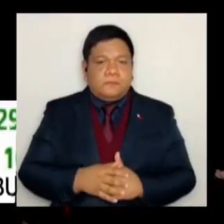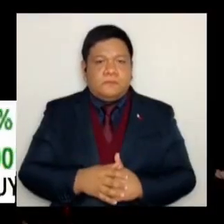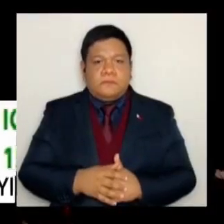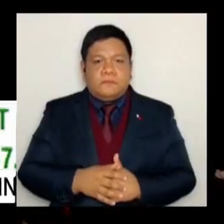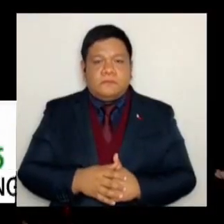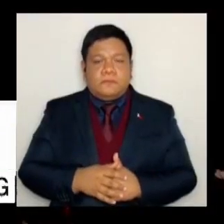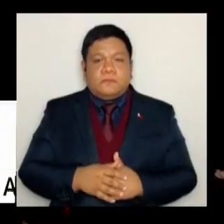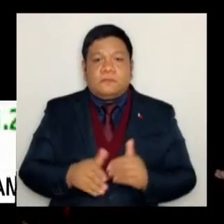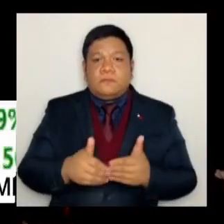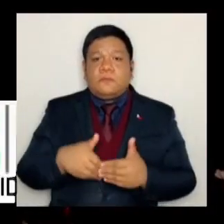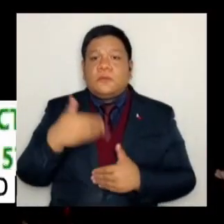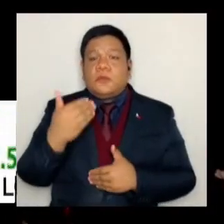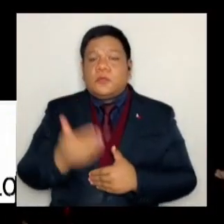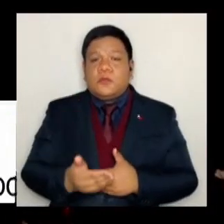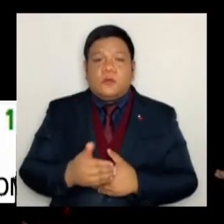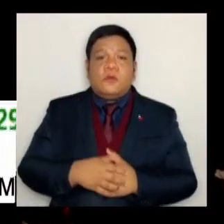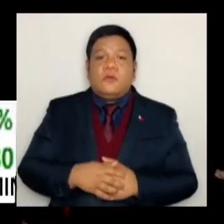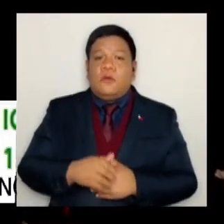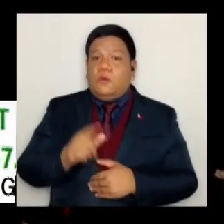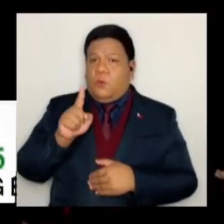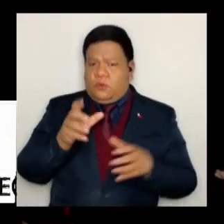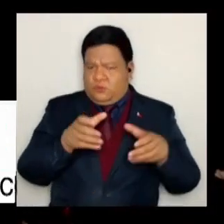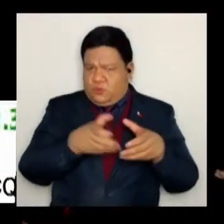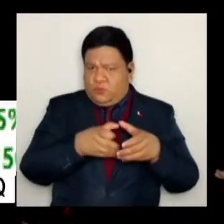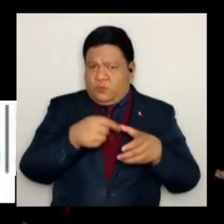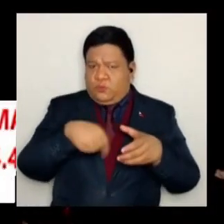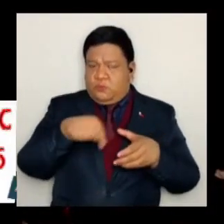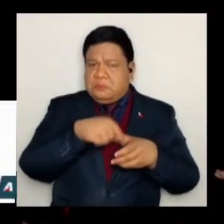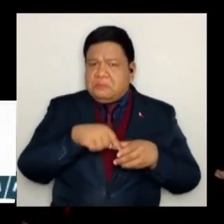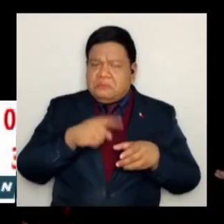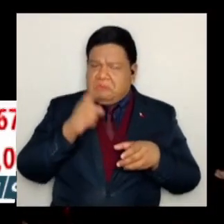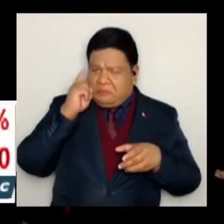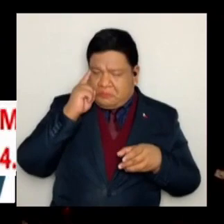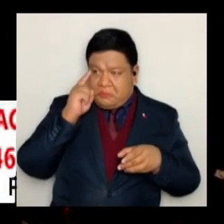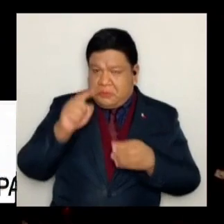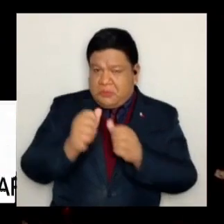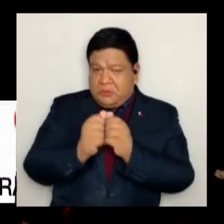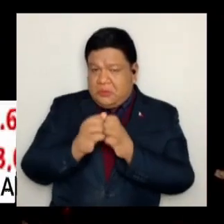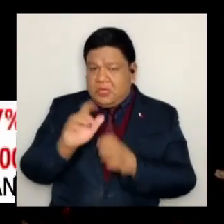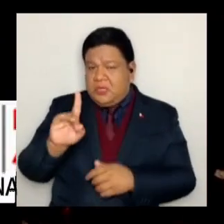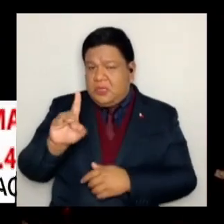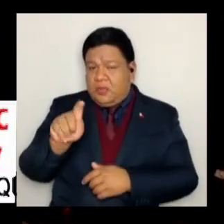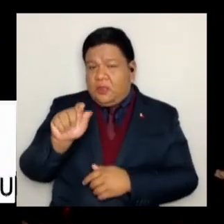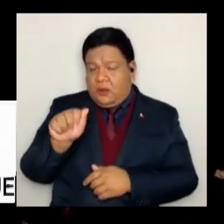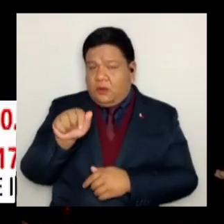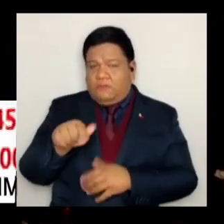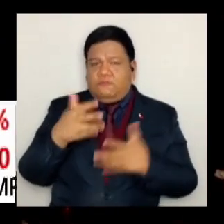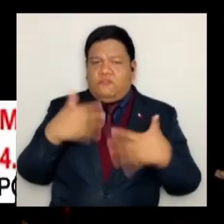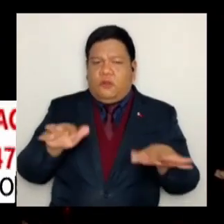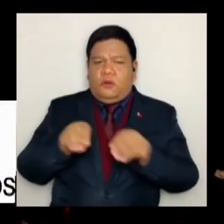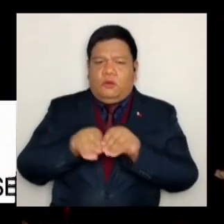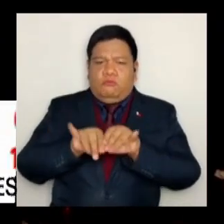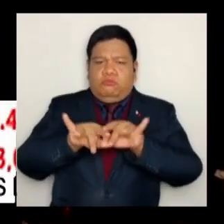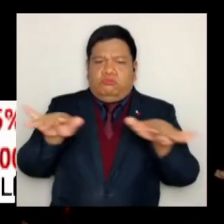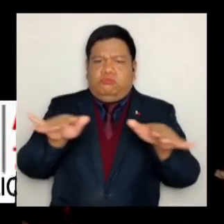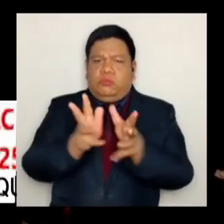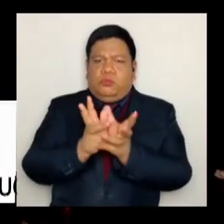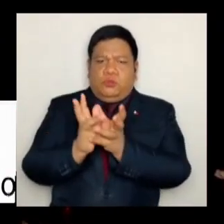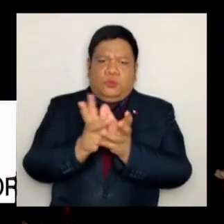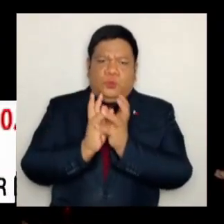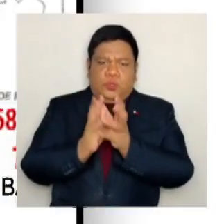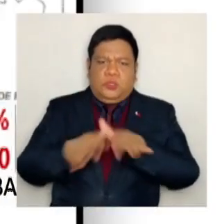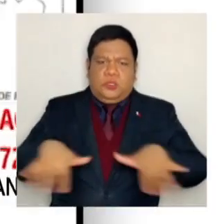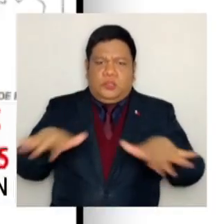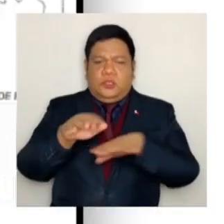An independent research group believes the highly contagious Delta COVID-19 variant has already spread within the community in Metro